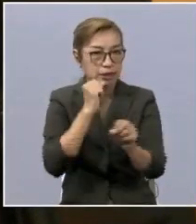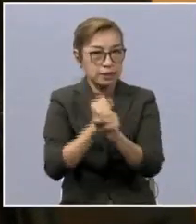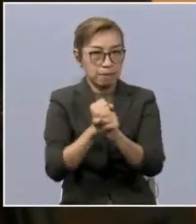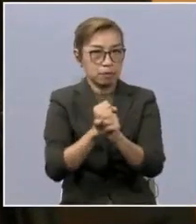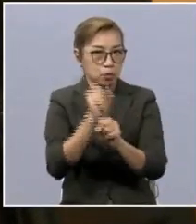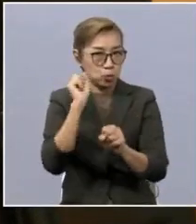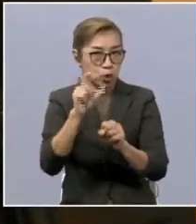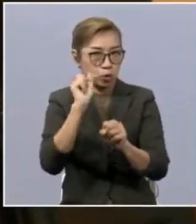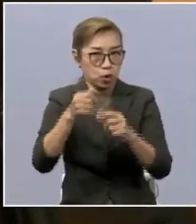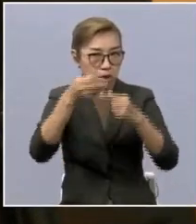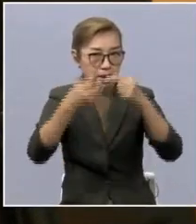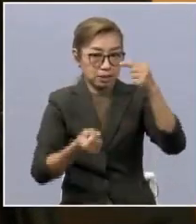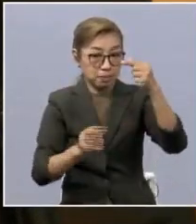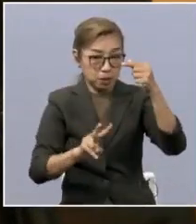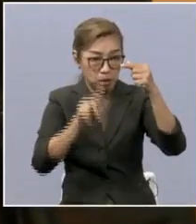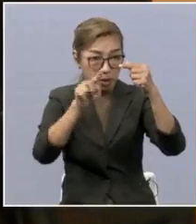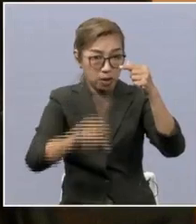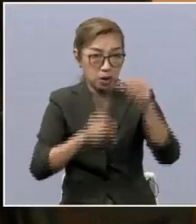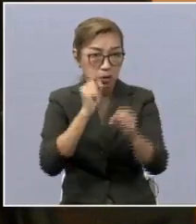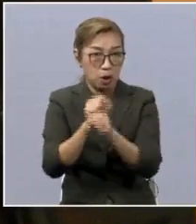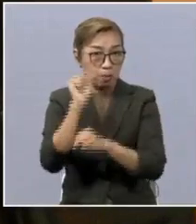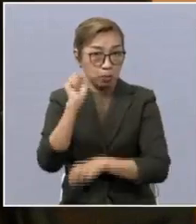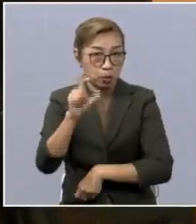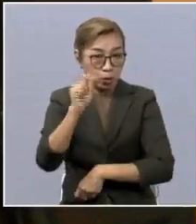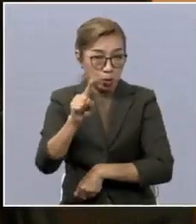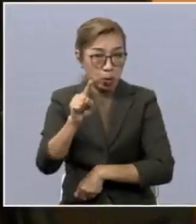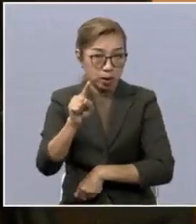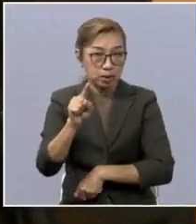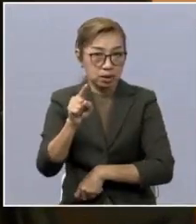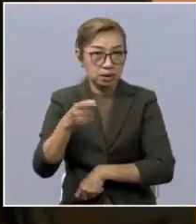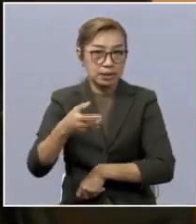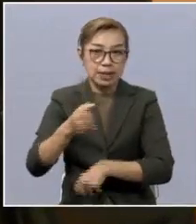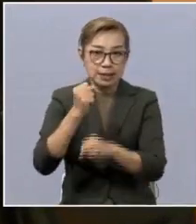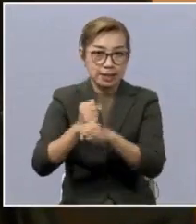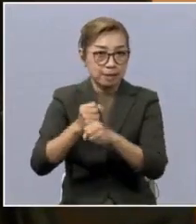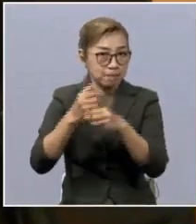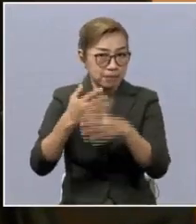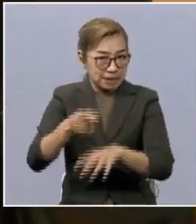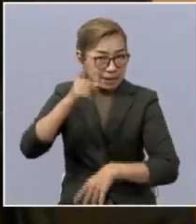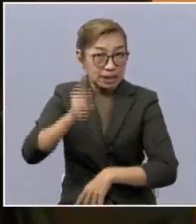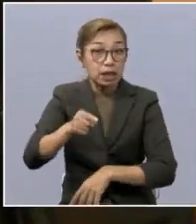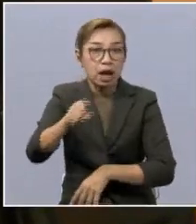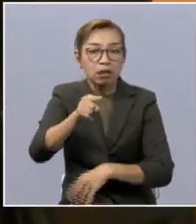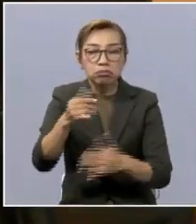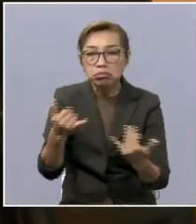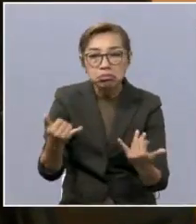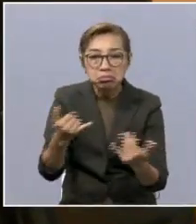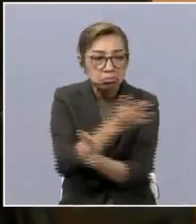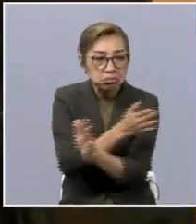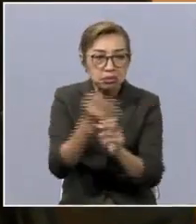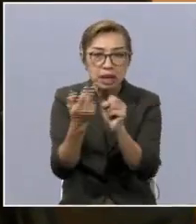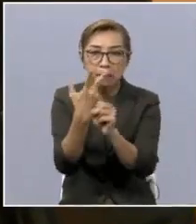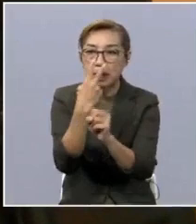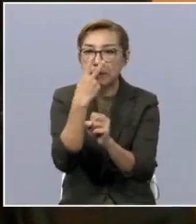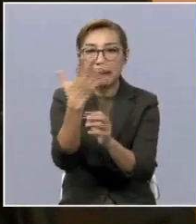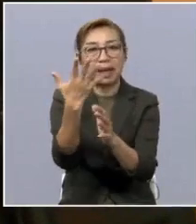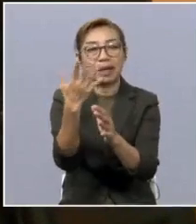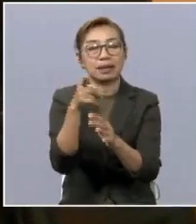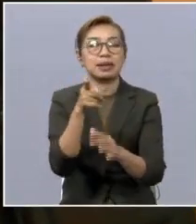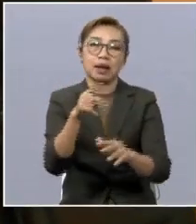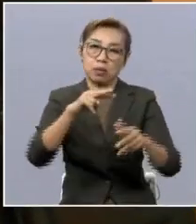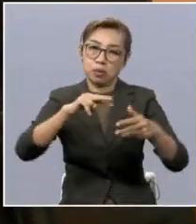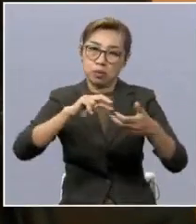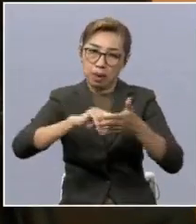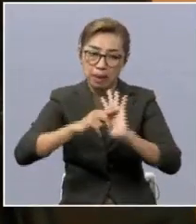าศว่าจะเร่งดำเนินการให้มีหรือว่าปฏิบัติเป็นรูปธรรมแต่อย่างใดนะครับดังนั้นการแก้ปัญห